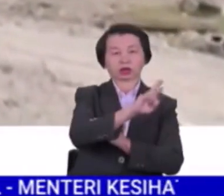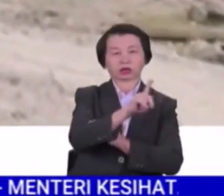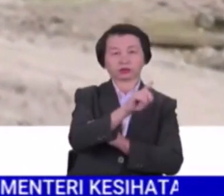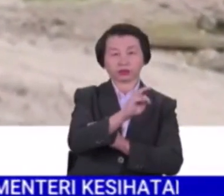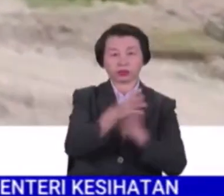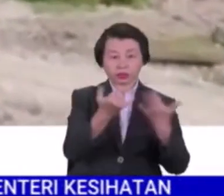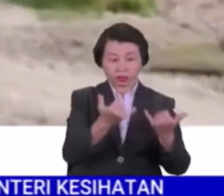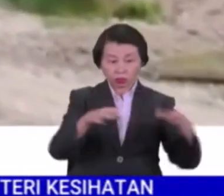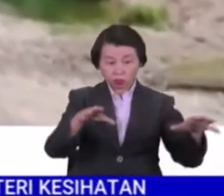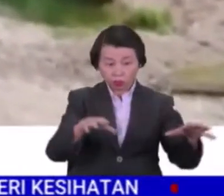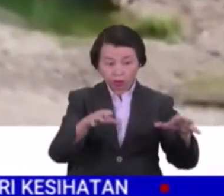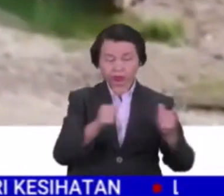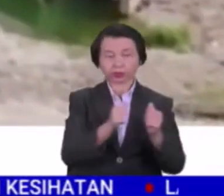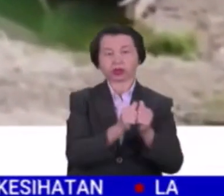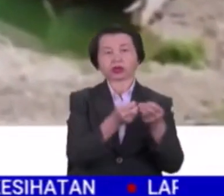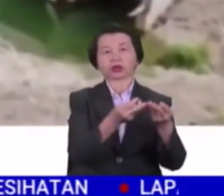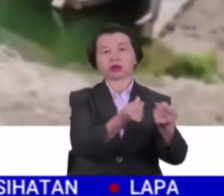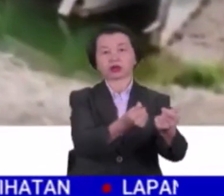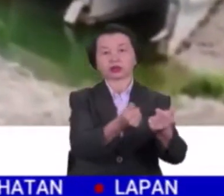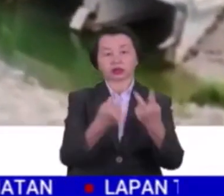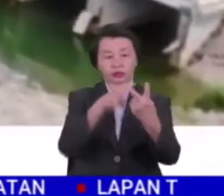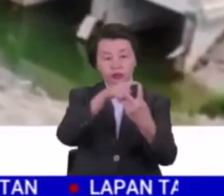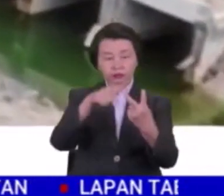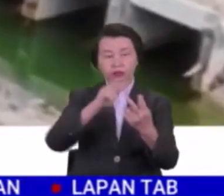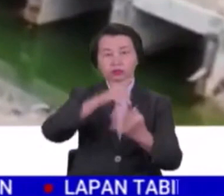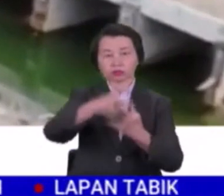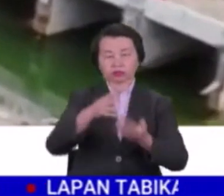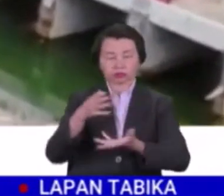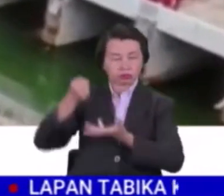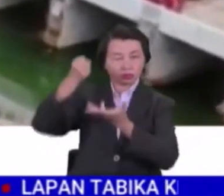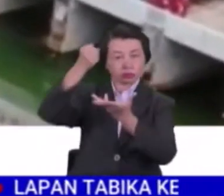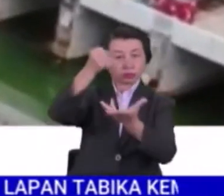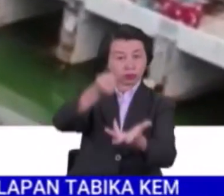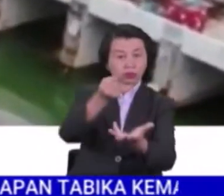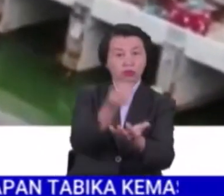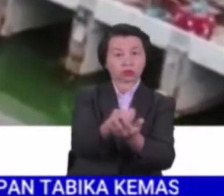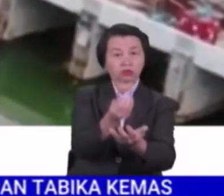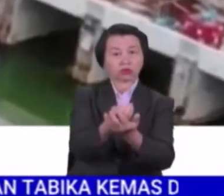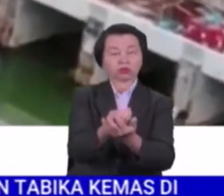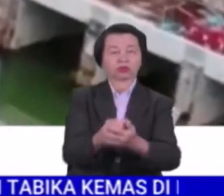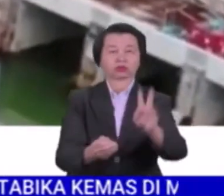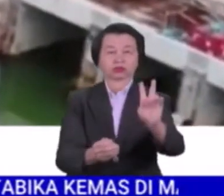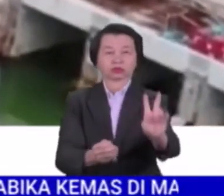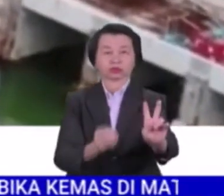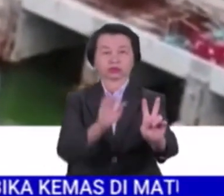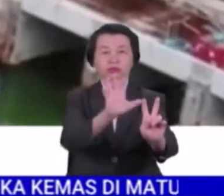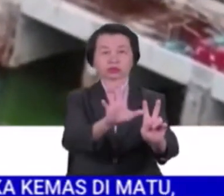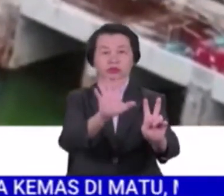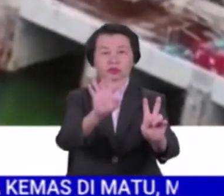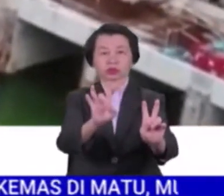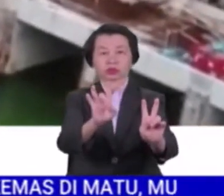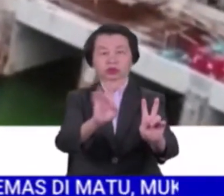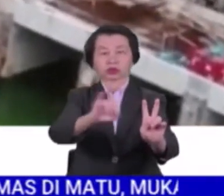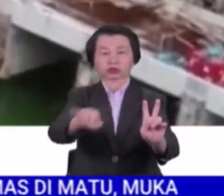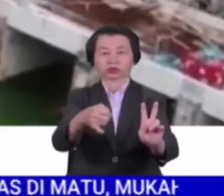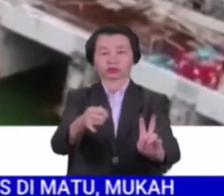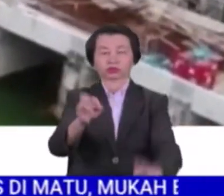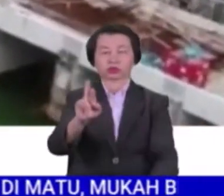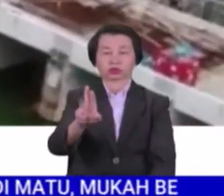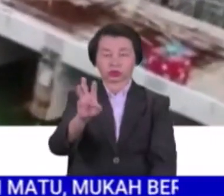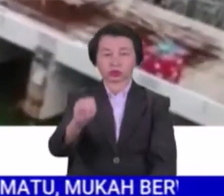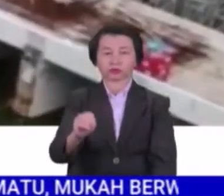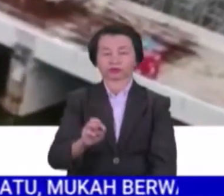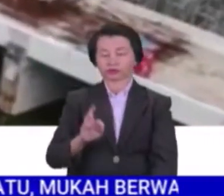ini berjalan lancar kedua project ini melibatkan peruntukan keseluruhan berjumlah 258 juta